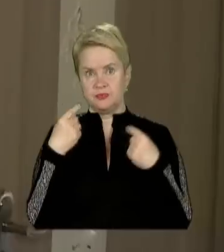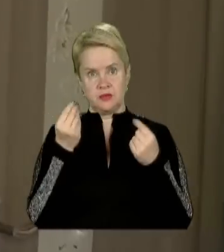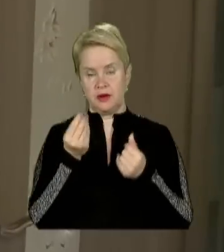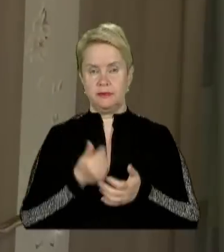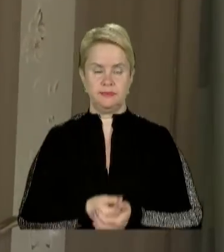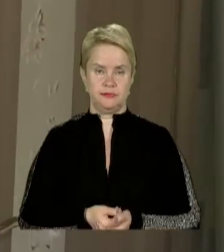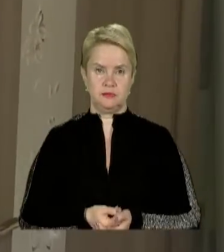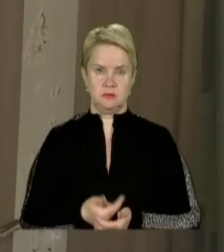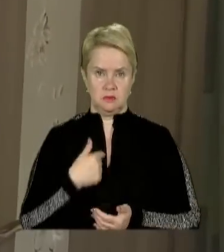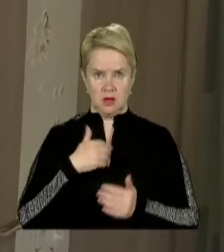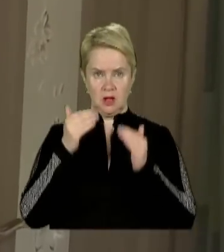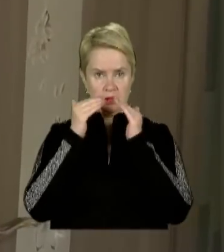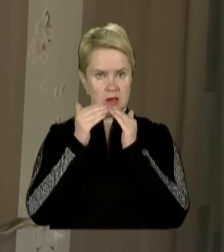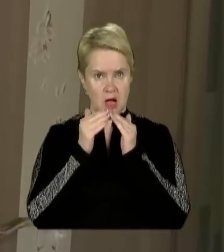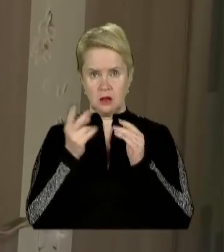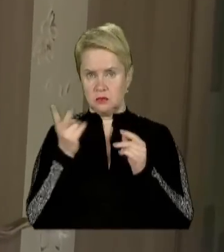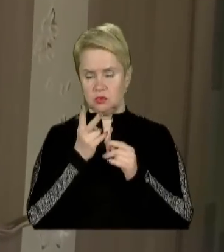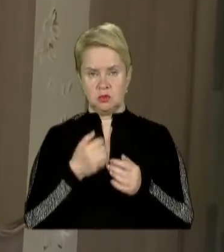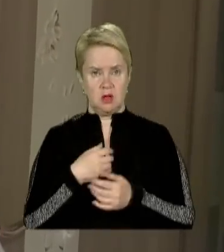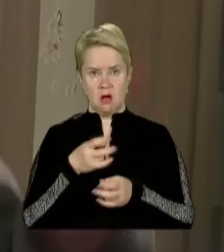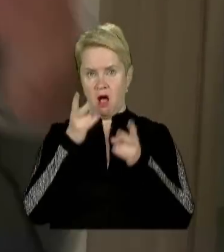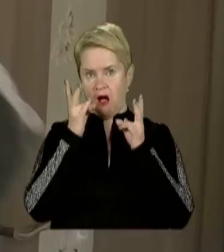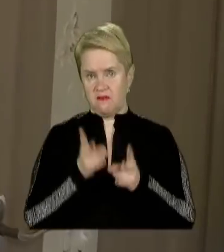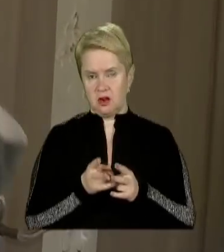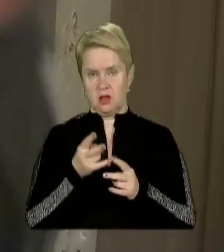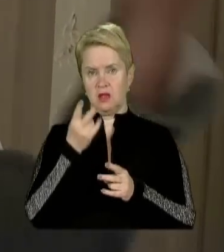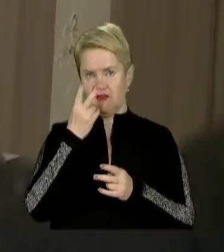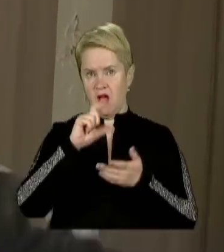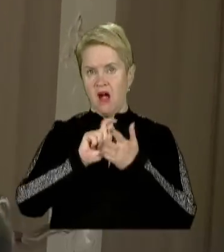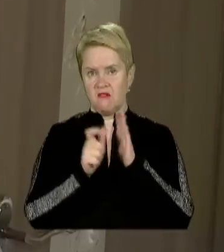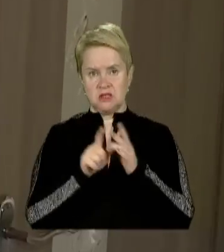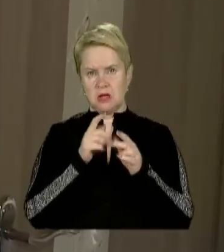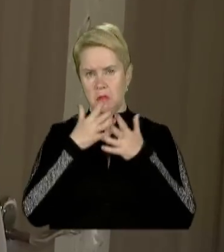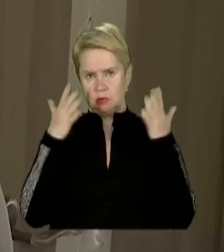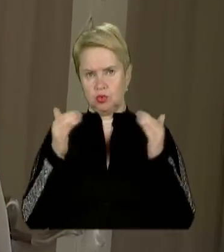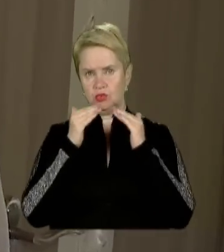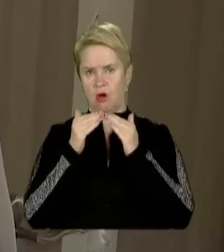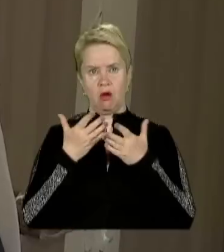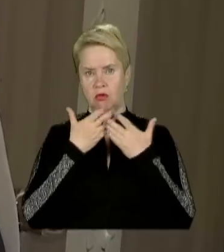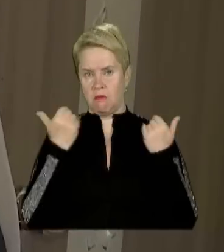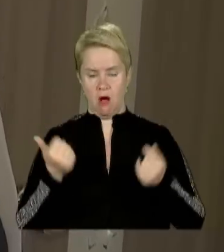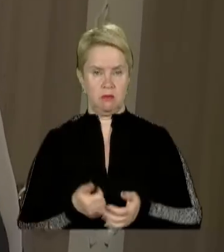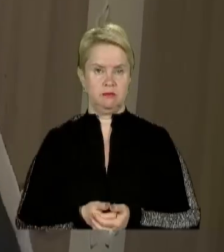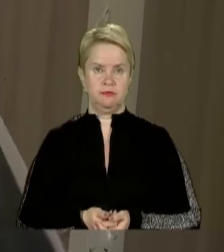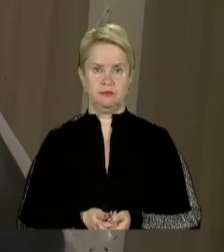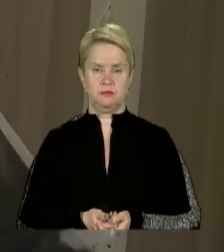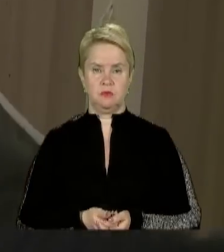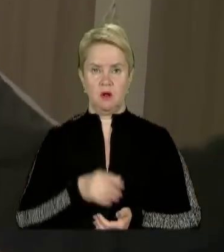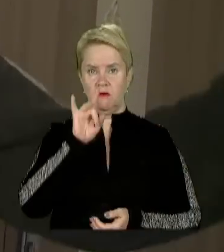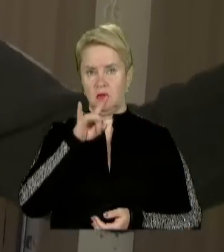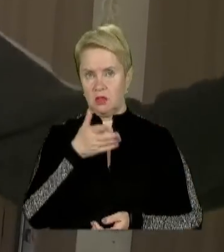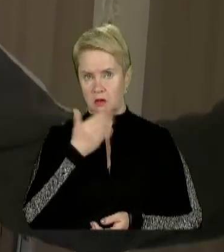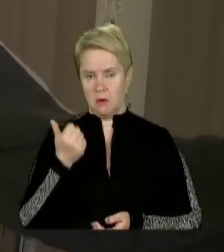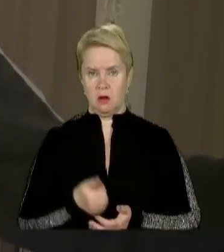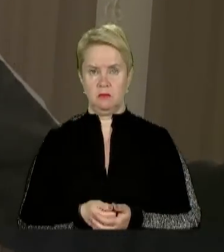копієчку. Мені дах треба, бо дах у мене аварійний. Дві квартири, що найбільше, даха нема у мене. Вікон нема,